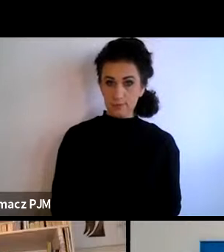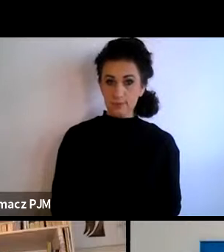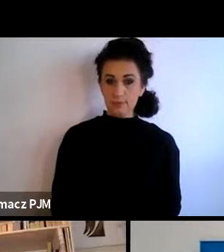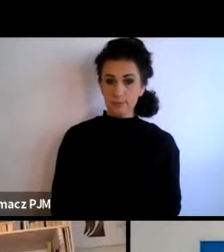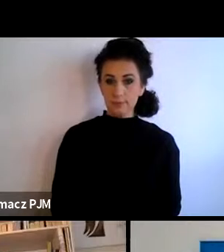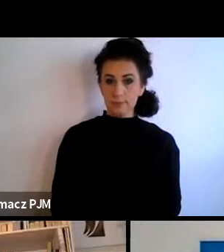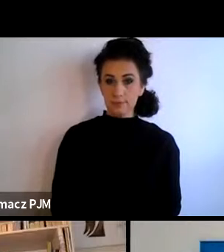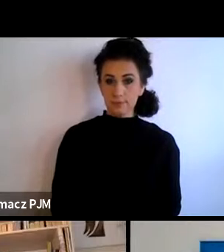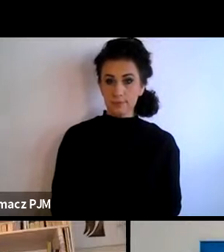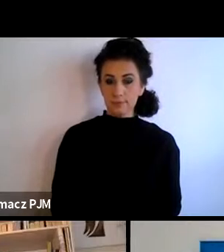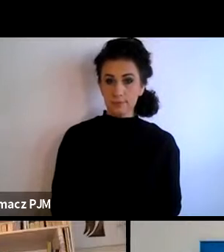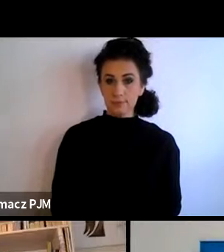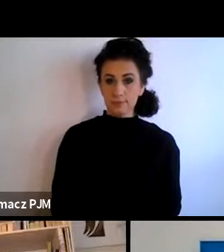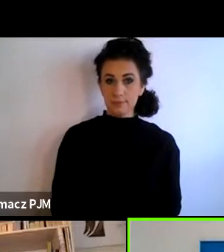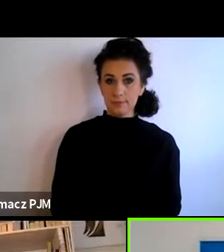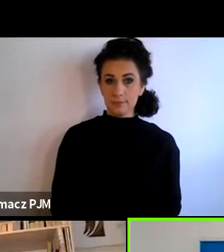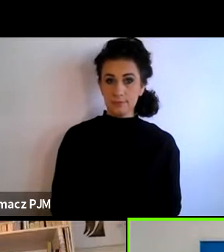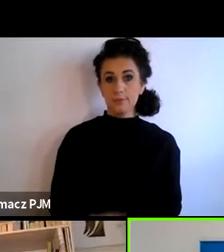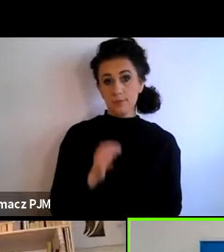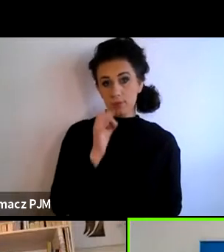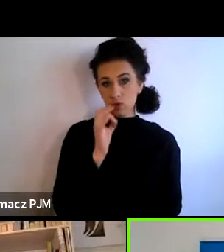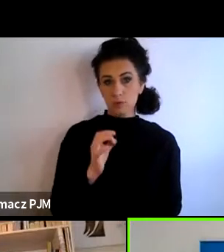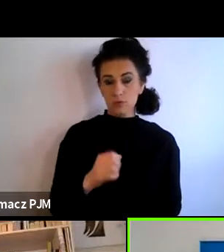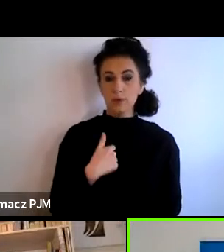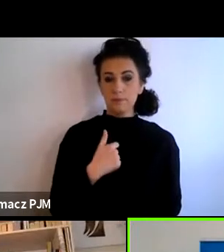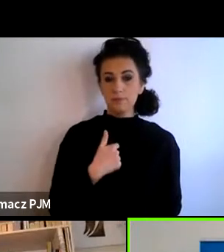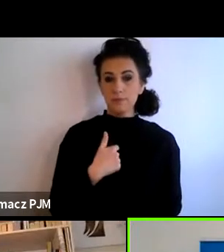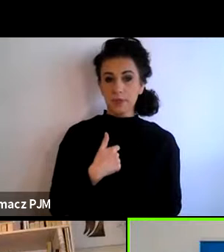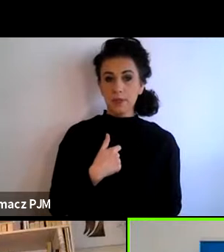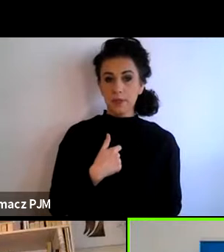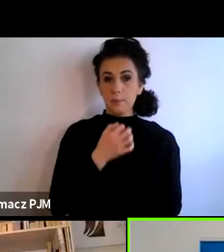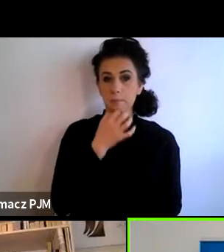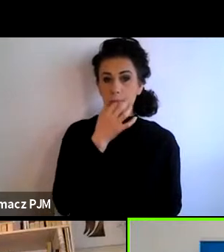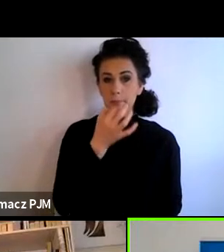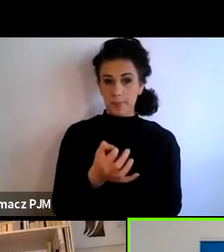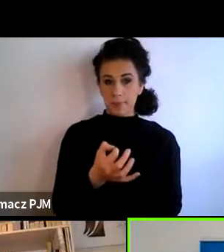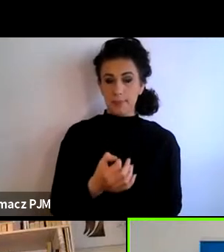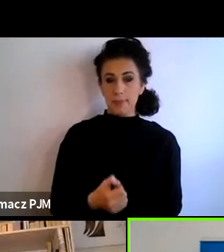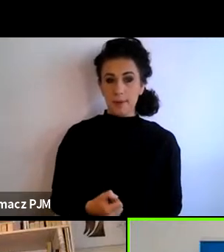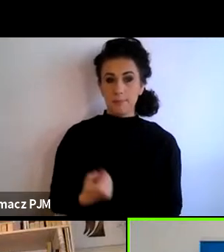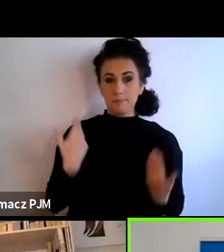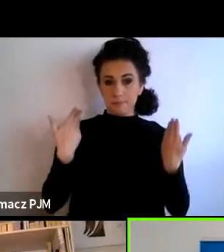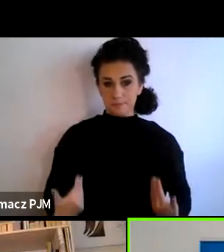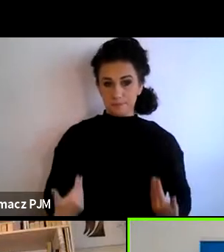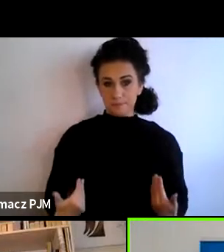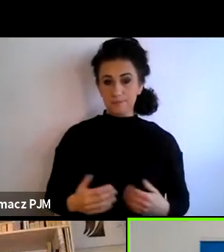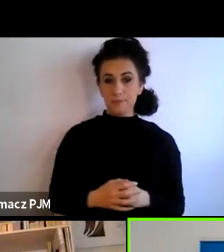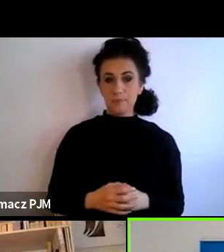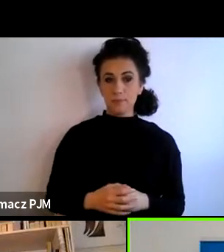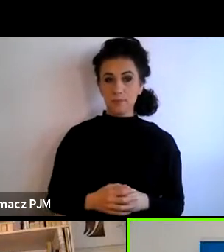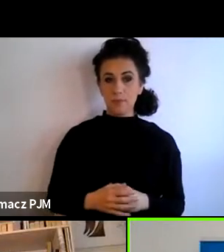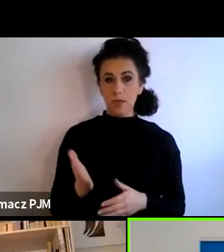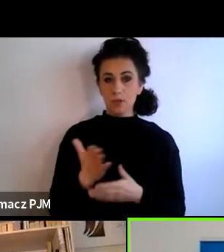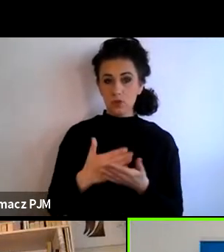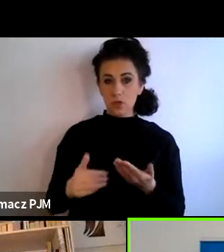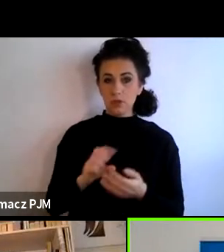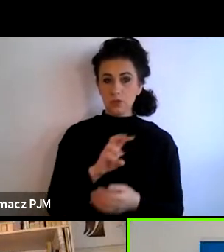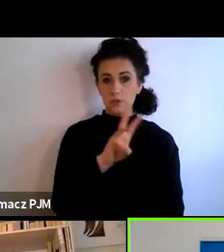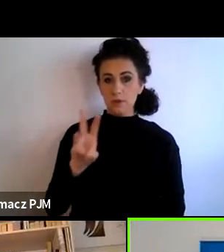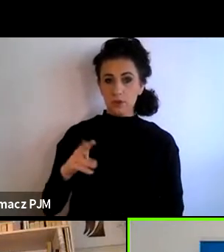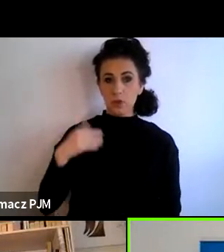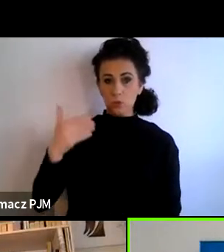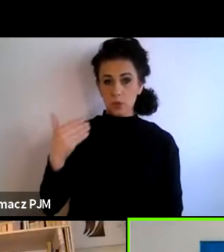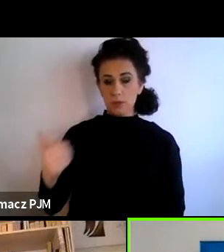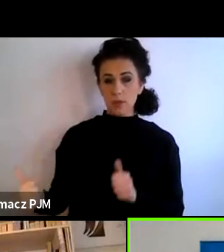No cóż. Proszę Państwa, to może ja zadam takie pytanie, bo na dużej części Państwa uczelni asysta